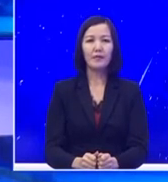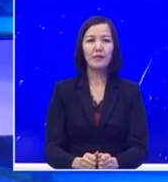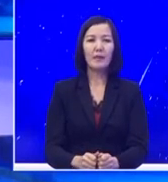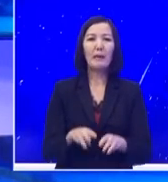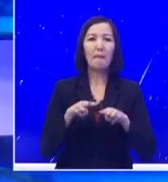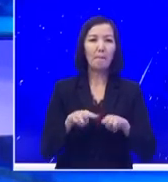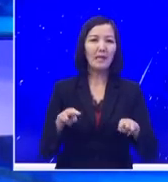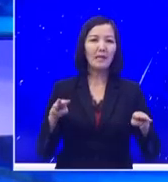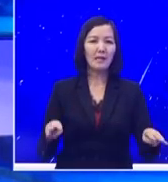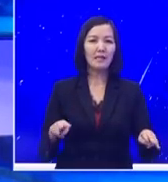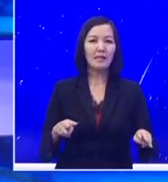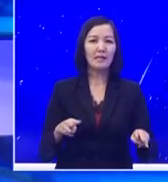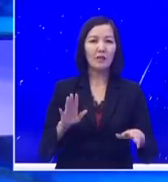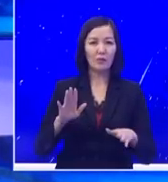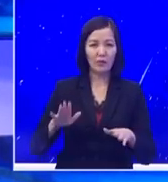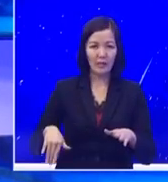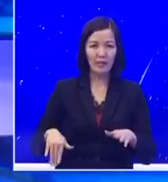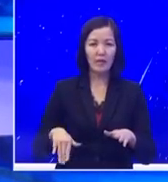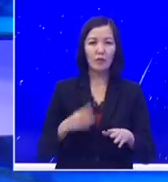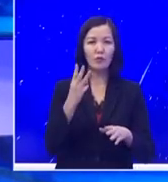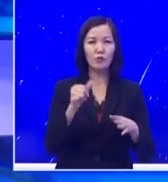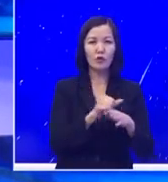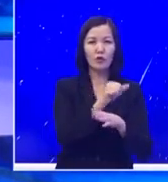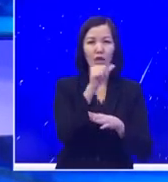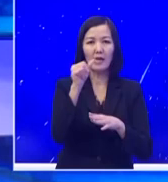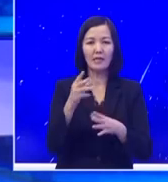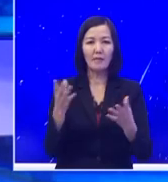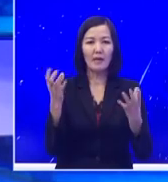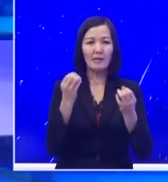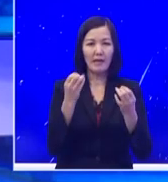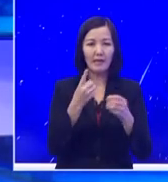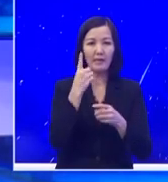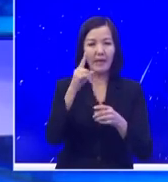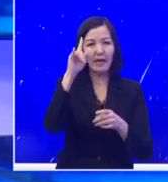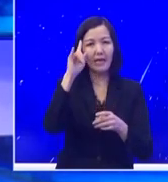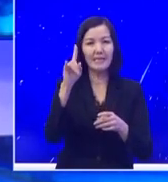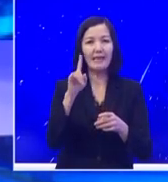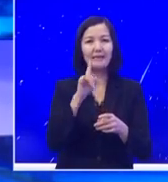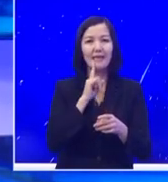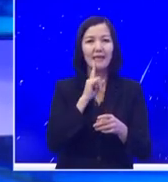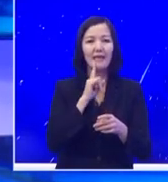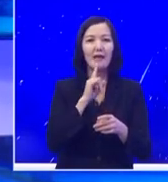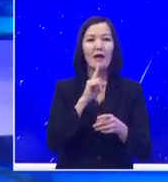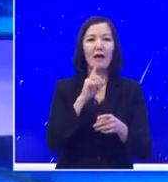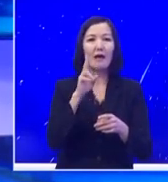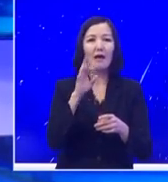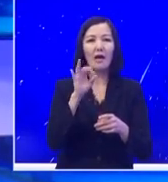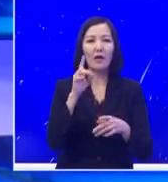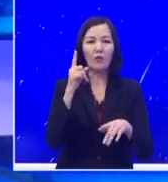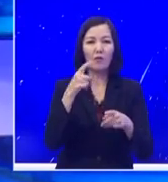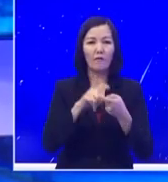Елжан Біртановтың дәл осы мәлімдемесінен соң араға 3 сағат салып, тағы да бір Қазақстан азаматының тәж вирусын жұқтырған